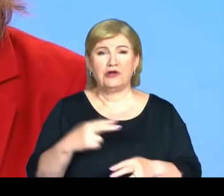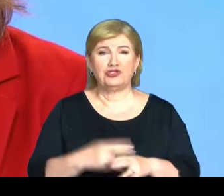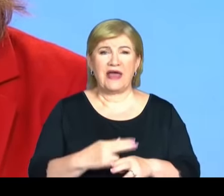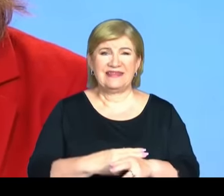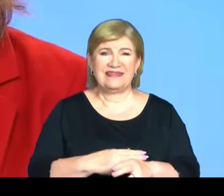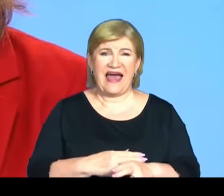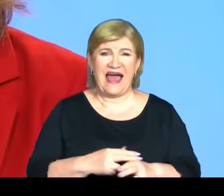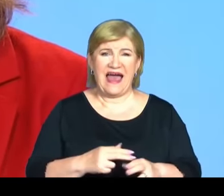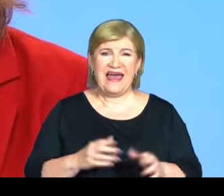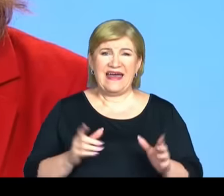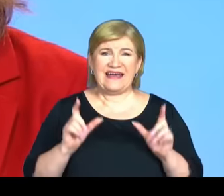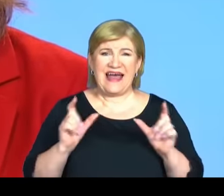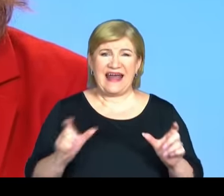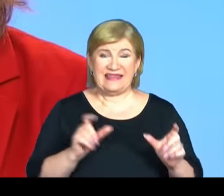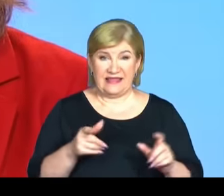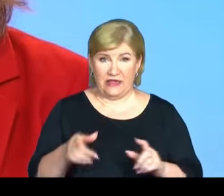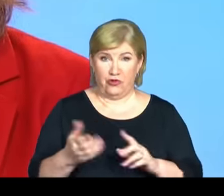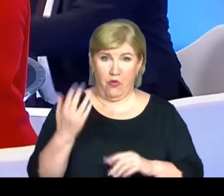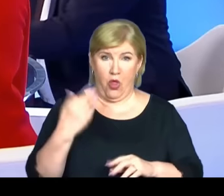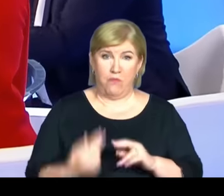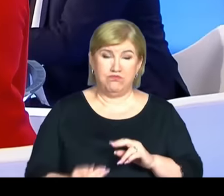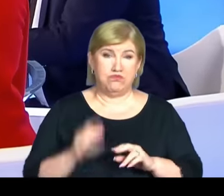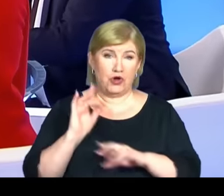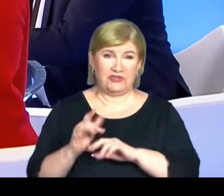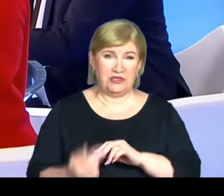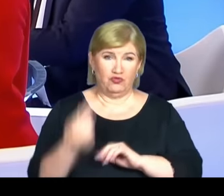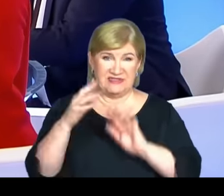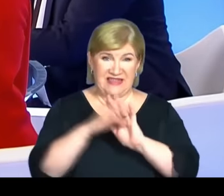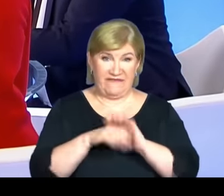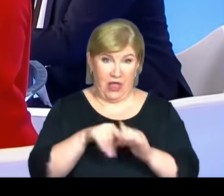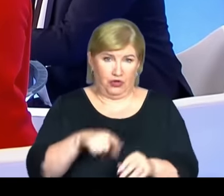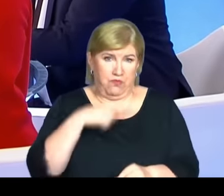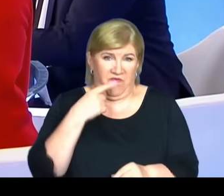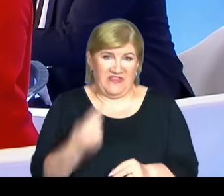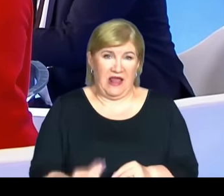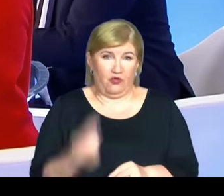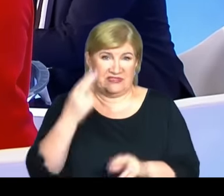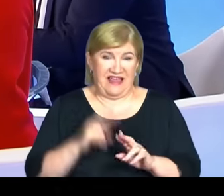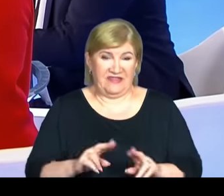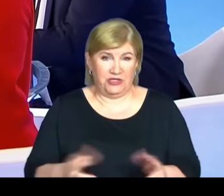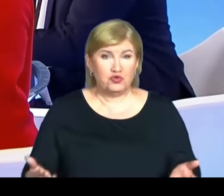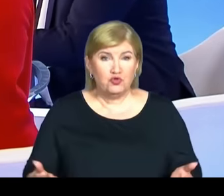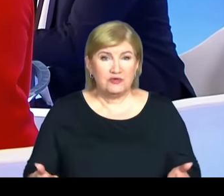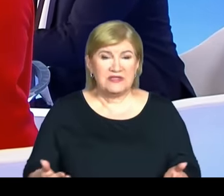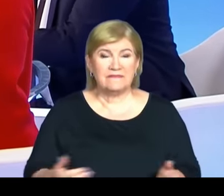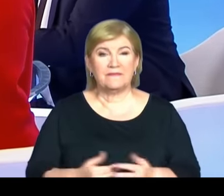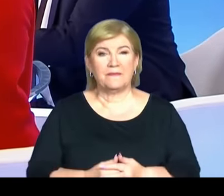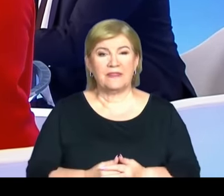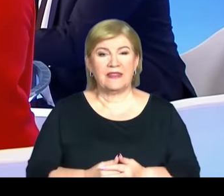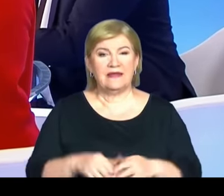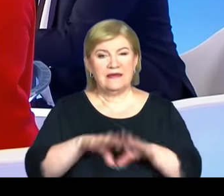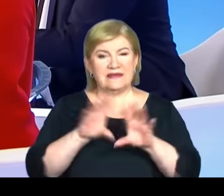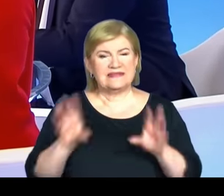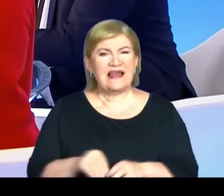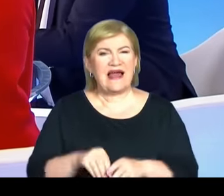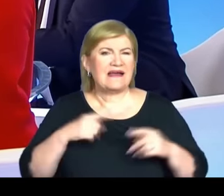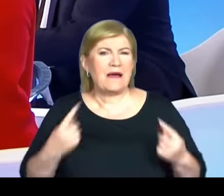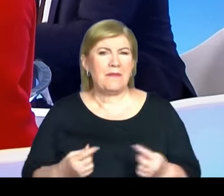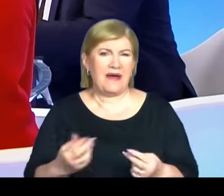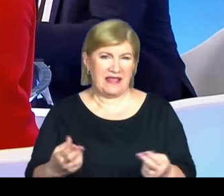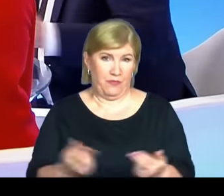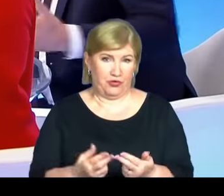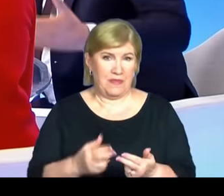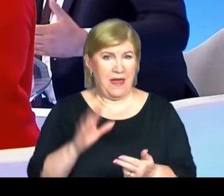bola protiústavná, lebo to ústavný súd sa v tejto oblasti vyjadril. Samozrejme, celá kampaň a podobne.